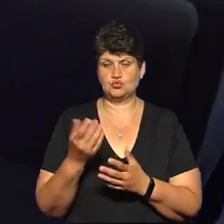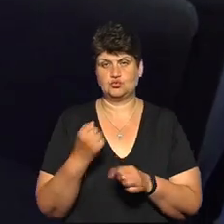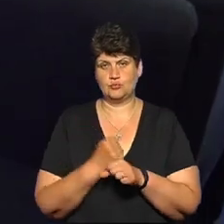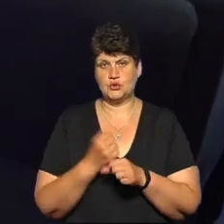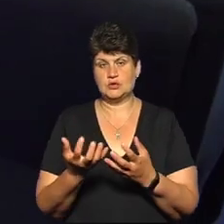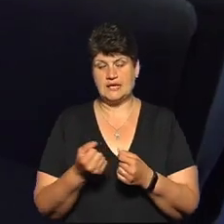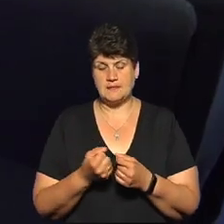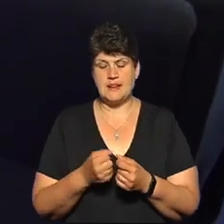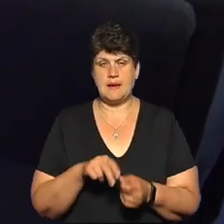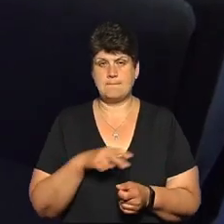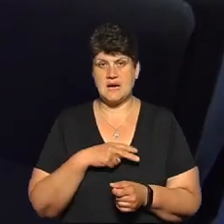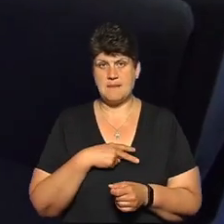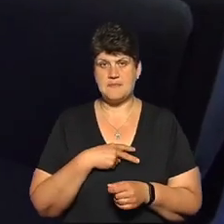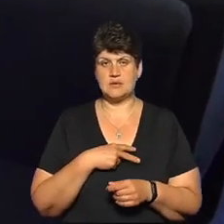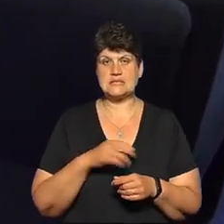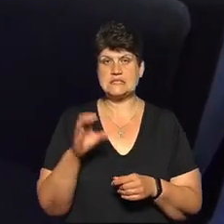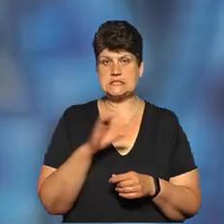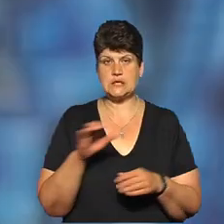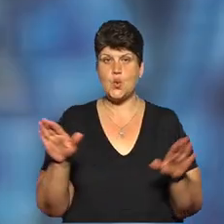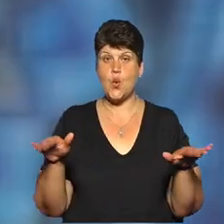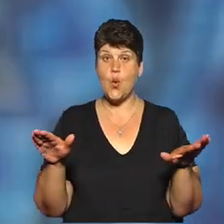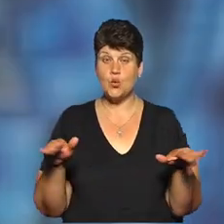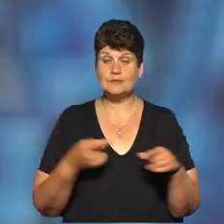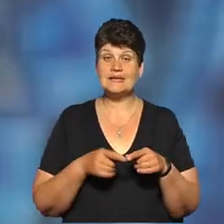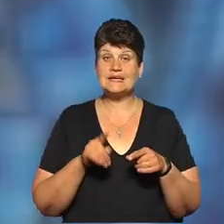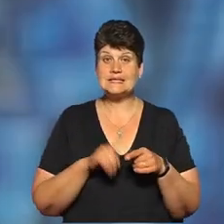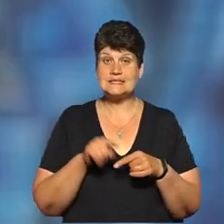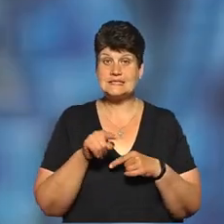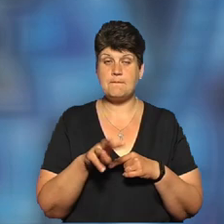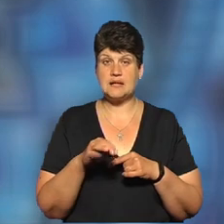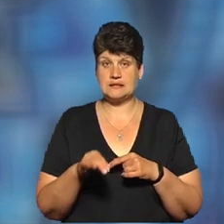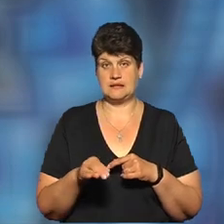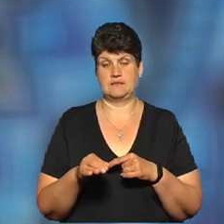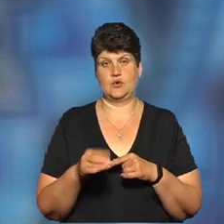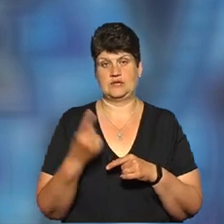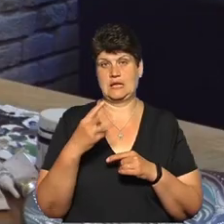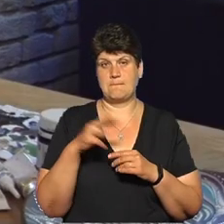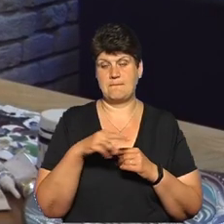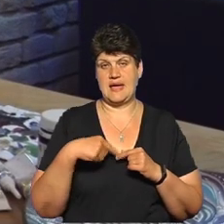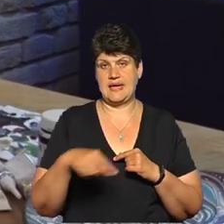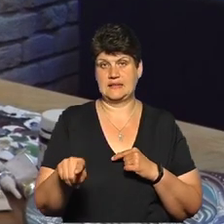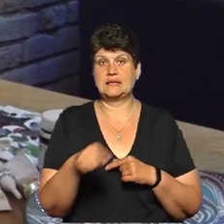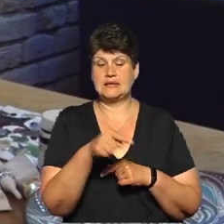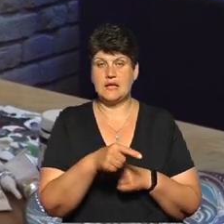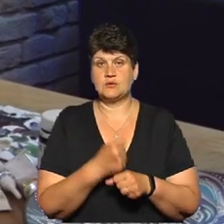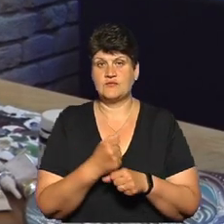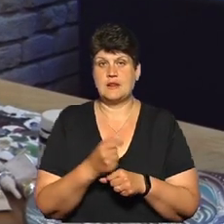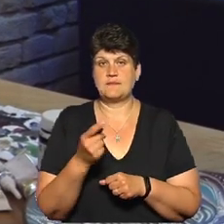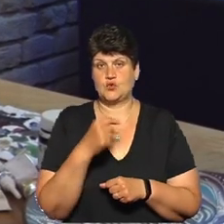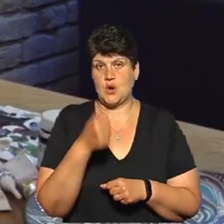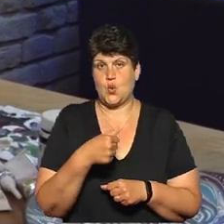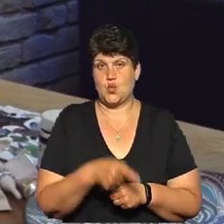від Каліфорнійського фонду. Це мандала діаметром майже метр. Над нею Юлія працювала півтора року. Було